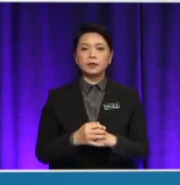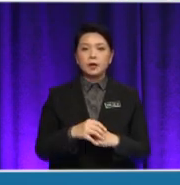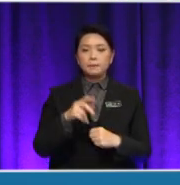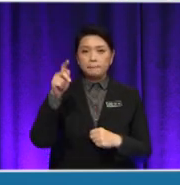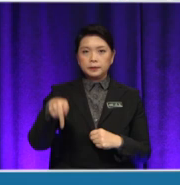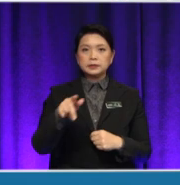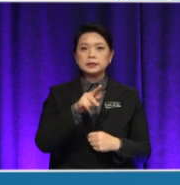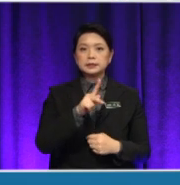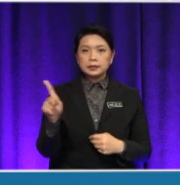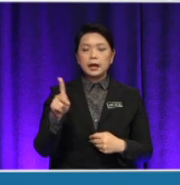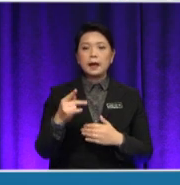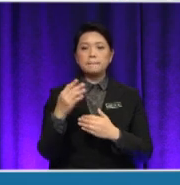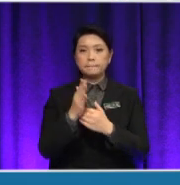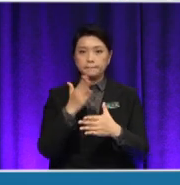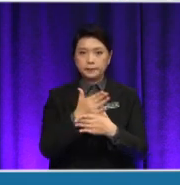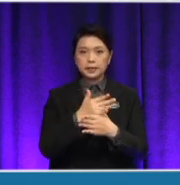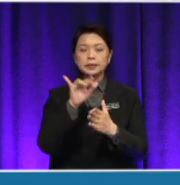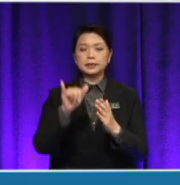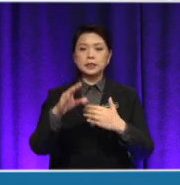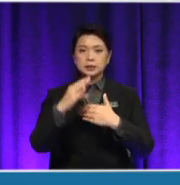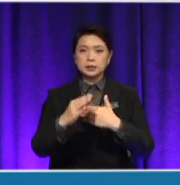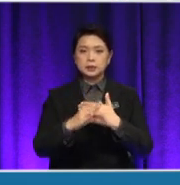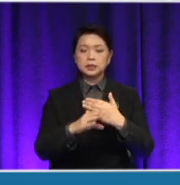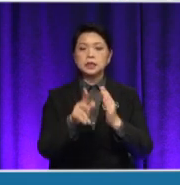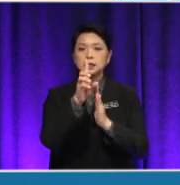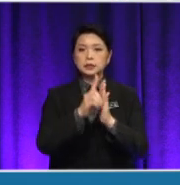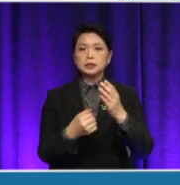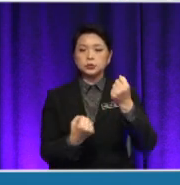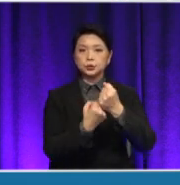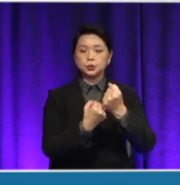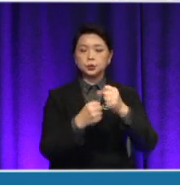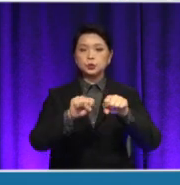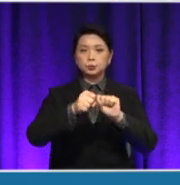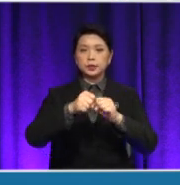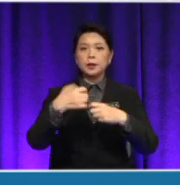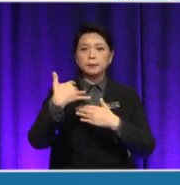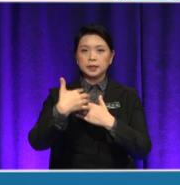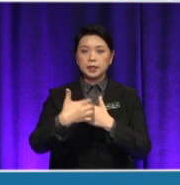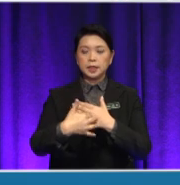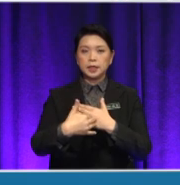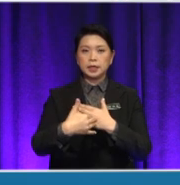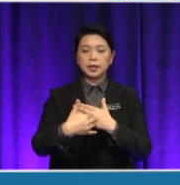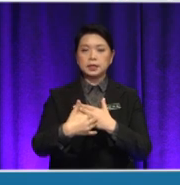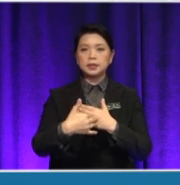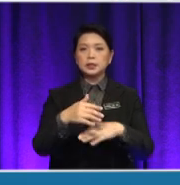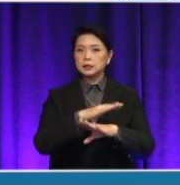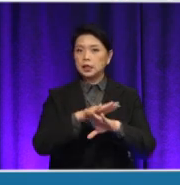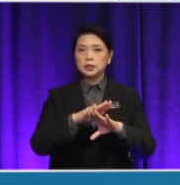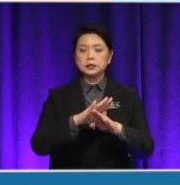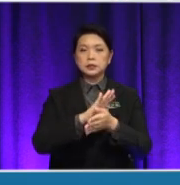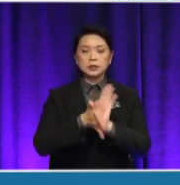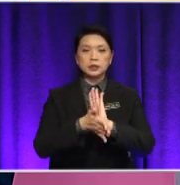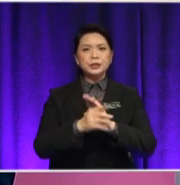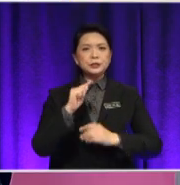pastikan bahagian yang cedera disokong supaya pendarahan dan bengkak tidak menjadi parah. Contoh tadi,